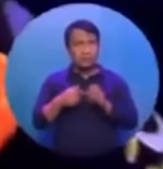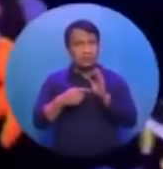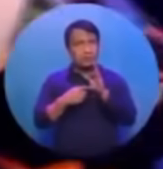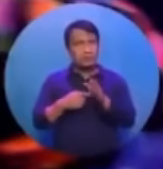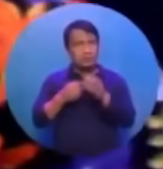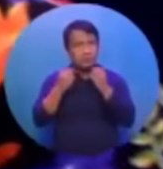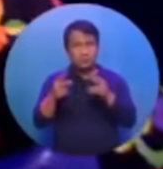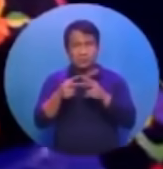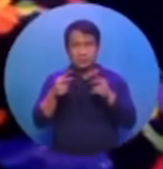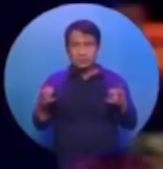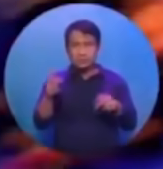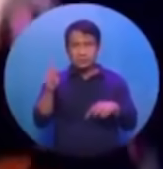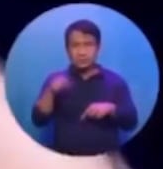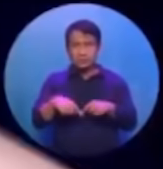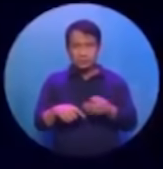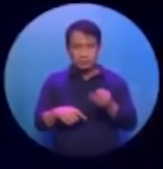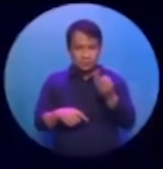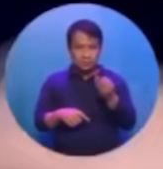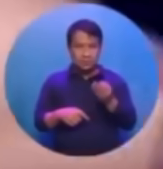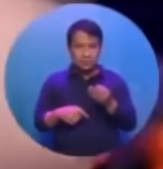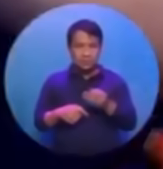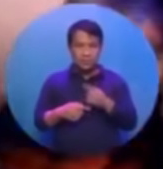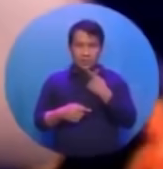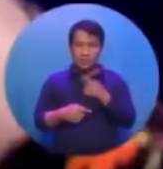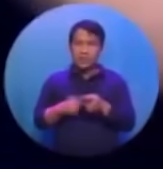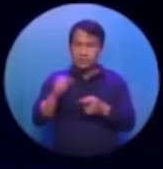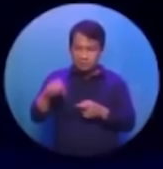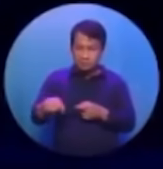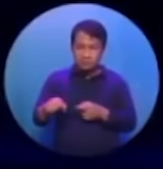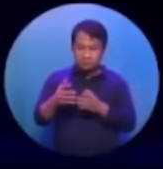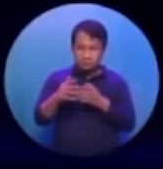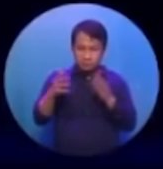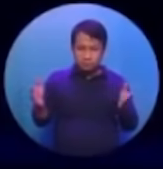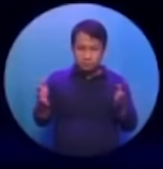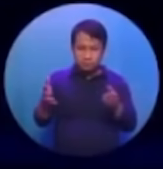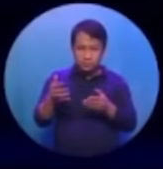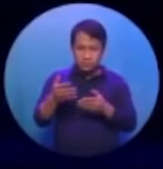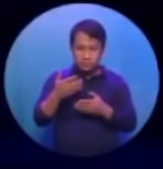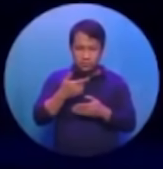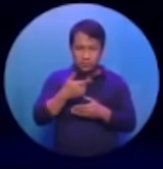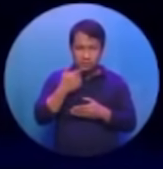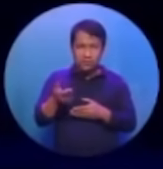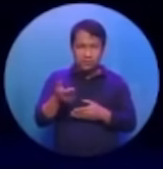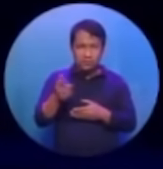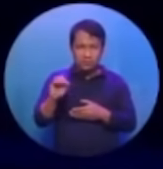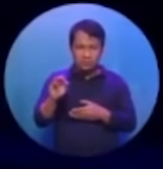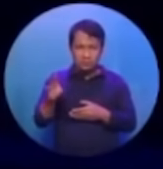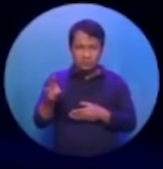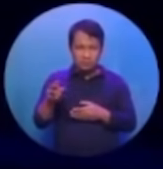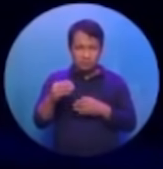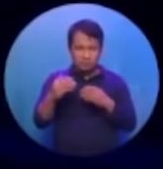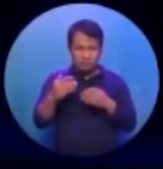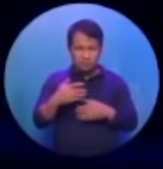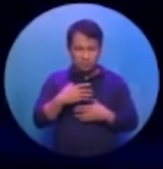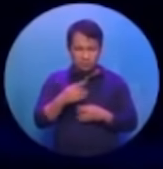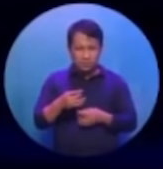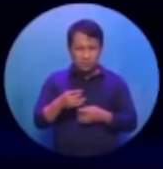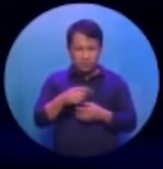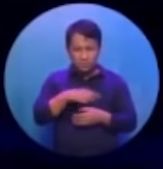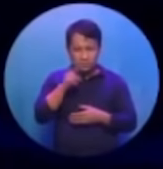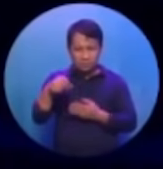very good siya kasi hindi siya nagmumura. Emoji lang gamit niya. Sabi niya, sobra ng pagpapahiya niyong mga OFW kayong mahilig